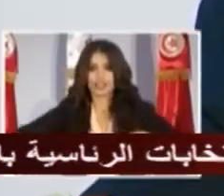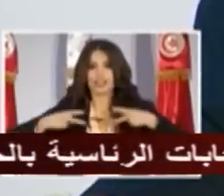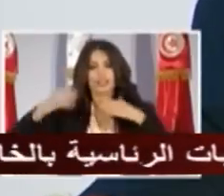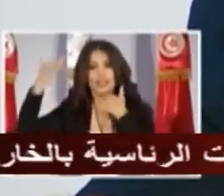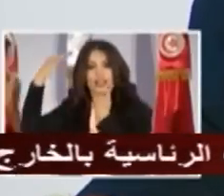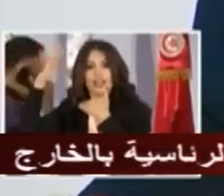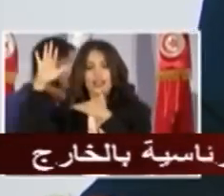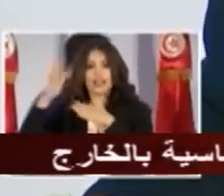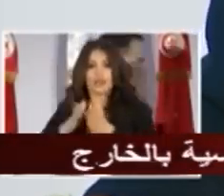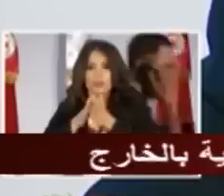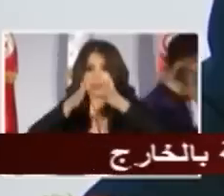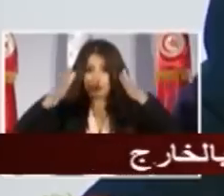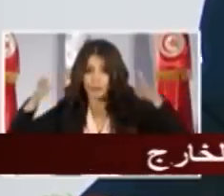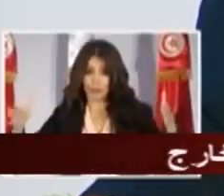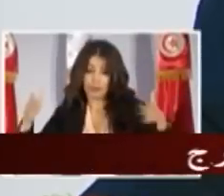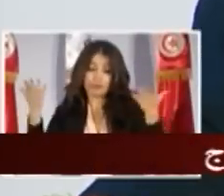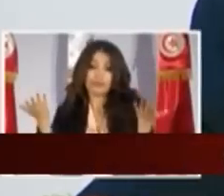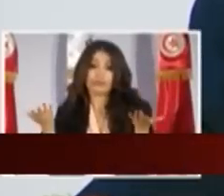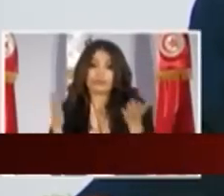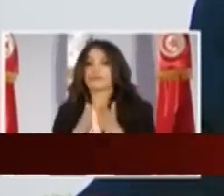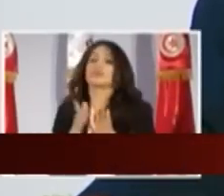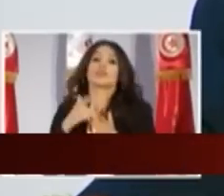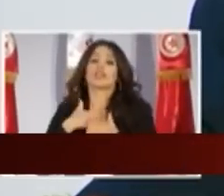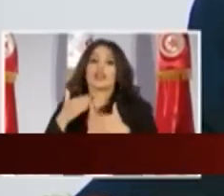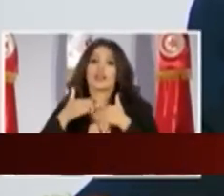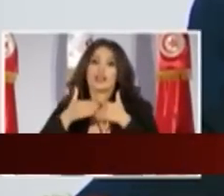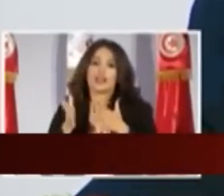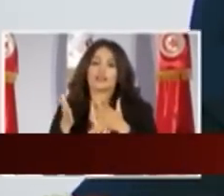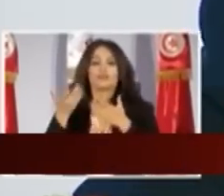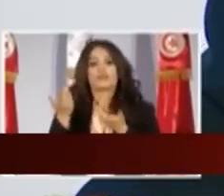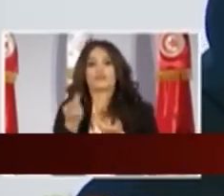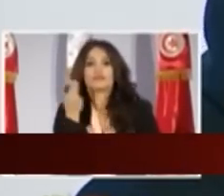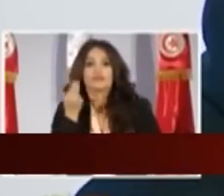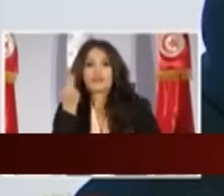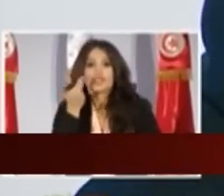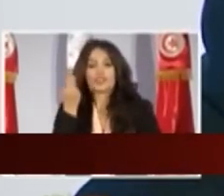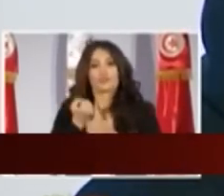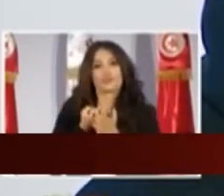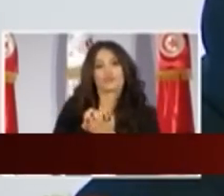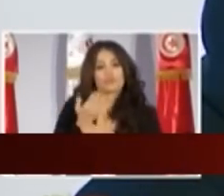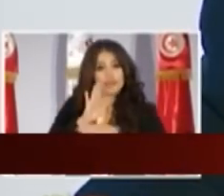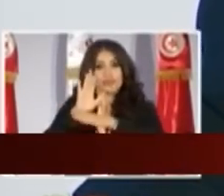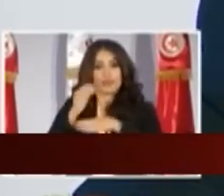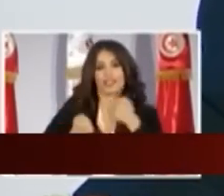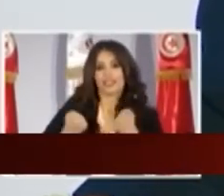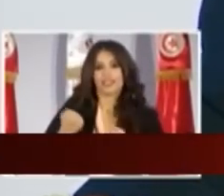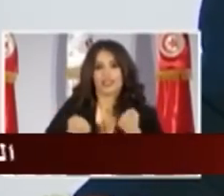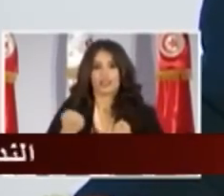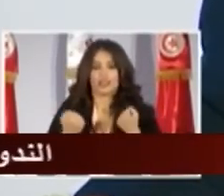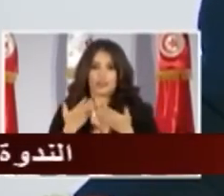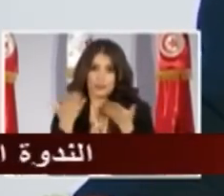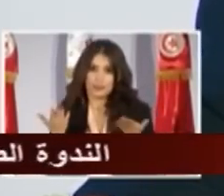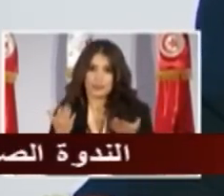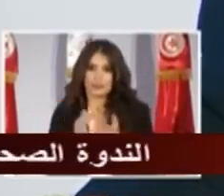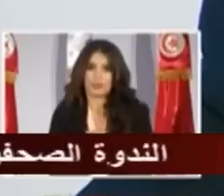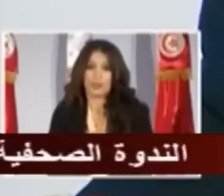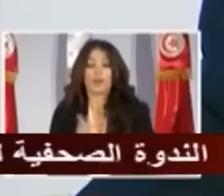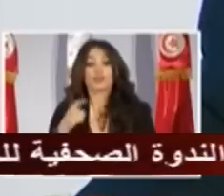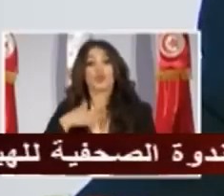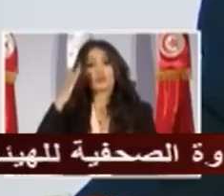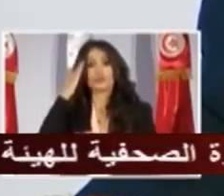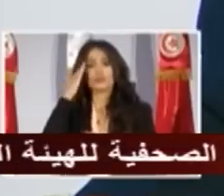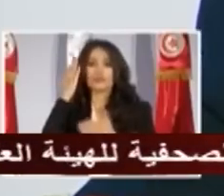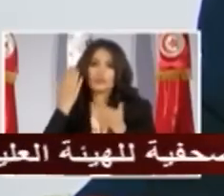شاسعه فهذا يخلينا وفروا الخدمه بشكل كبير علما